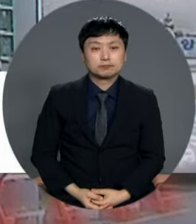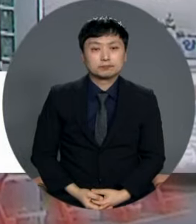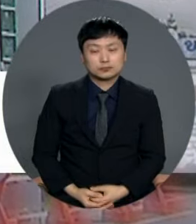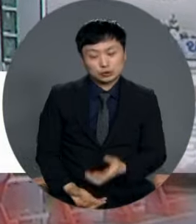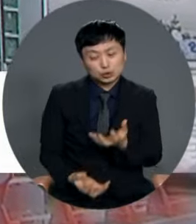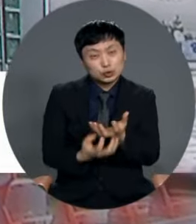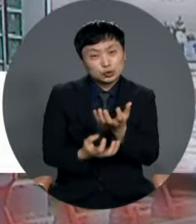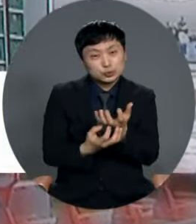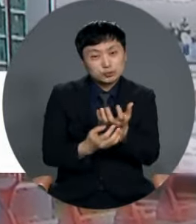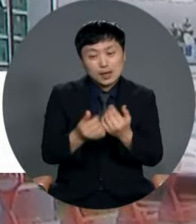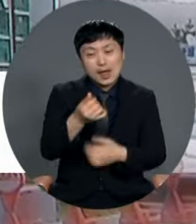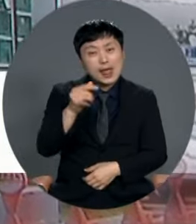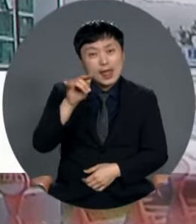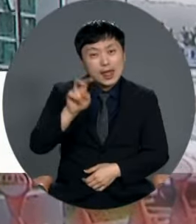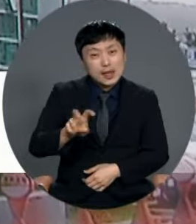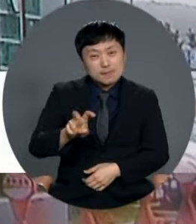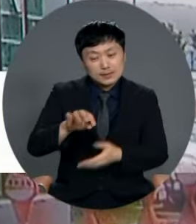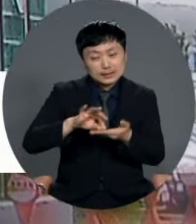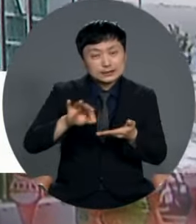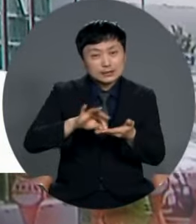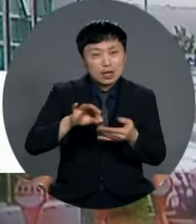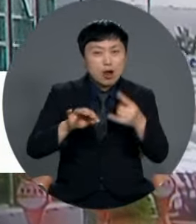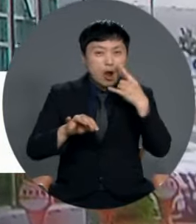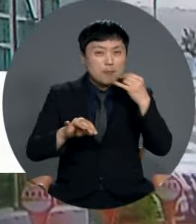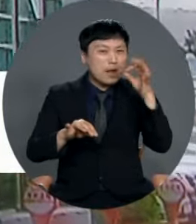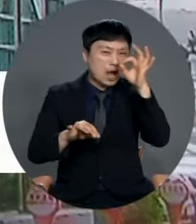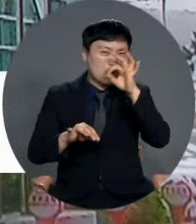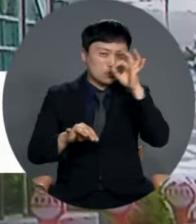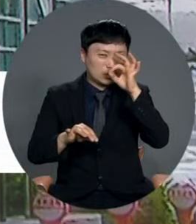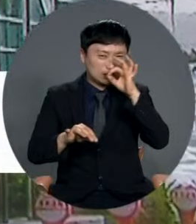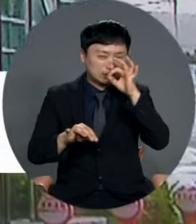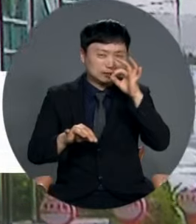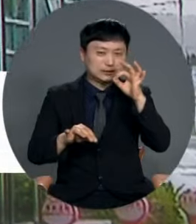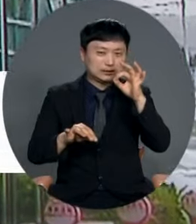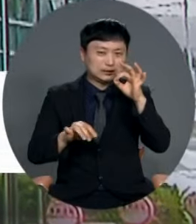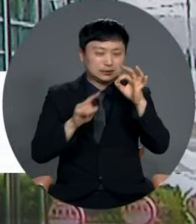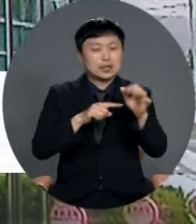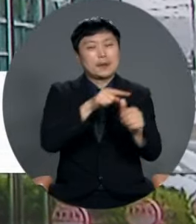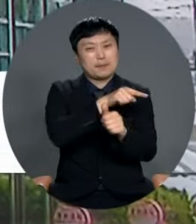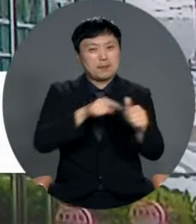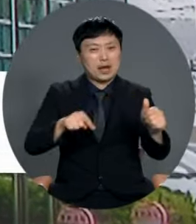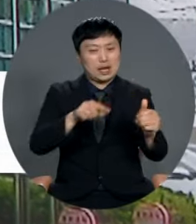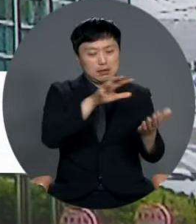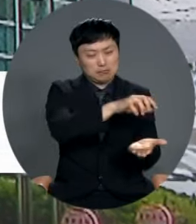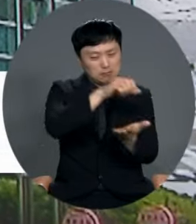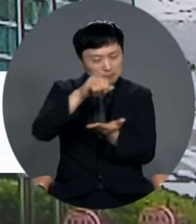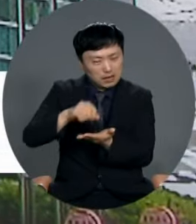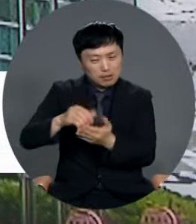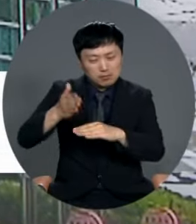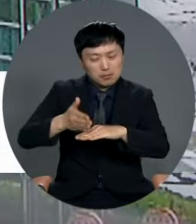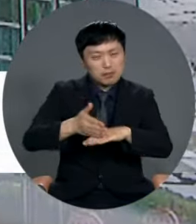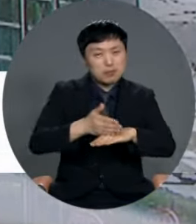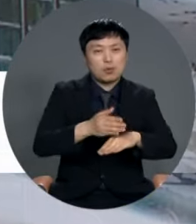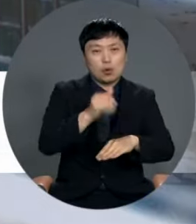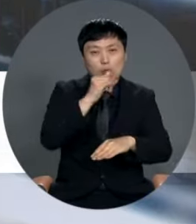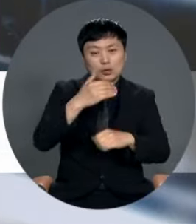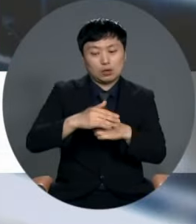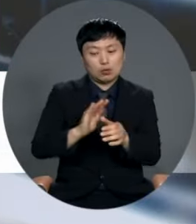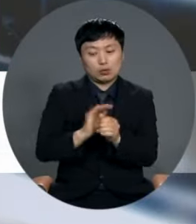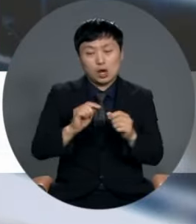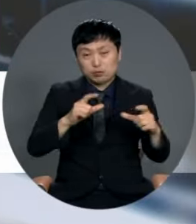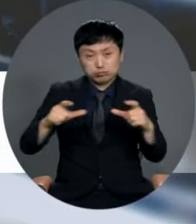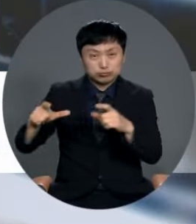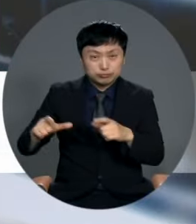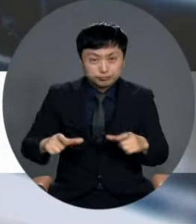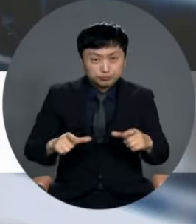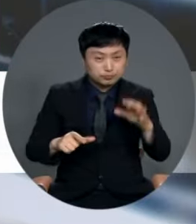국밥이나 햄에 활용되는 돼지고기는 주로 어미 돼지, 즉 모돈을 도축해서 나온 고기를 활용하는데요. 대구 경북에서 이 모돈을